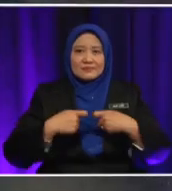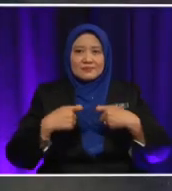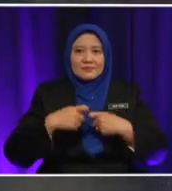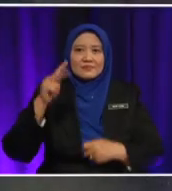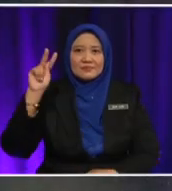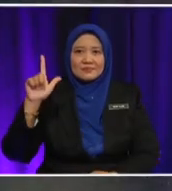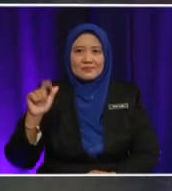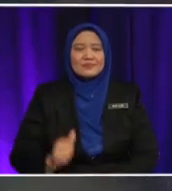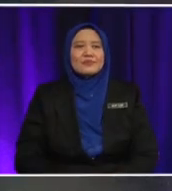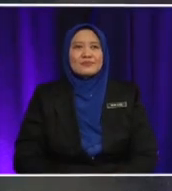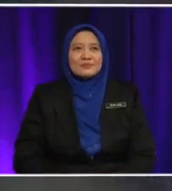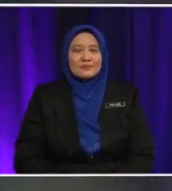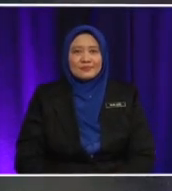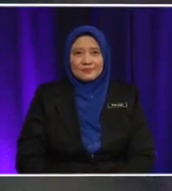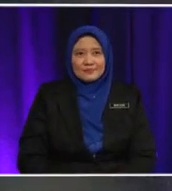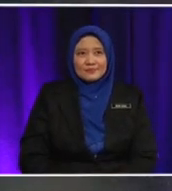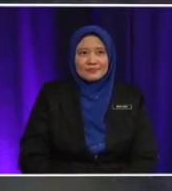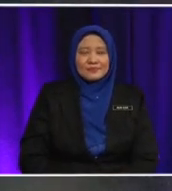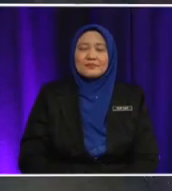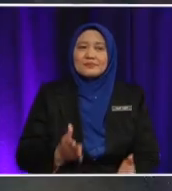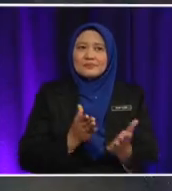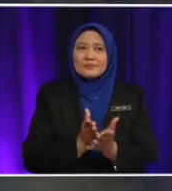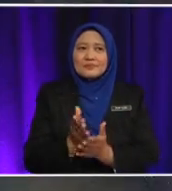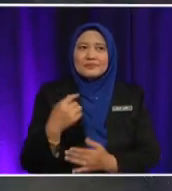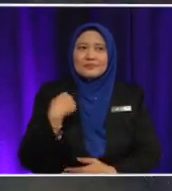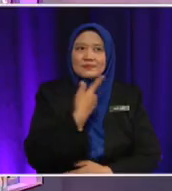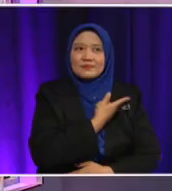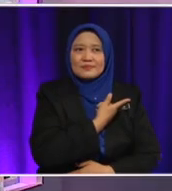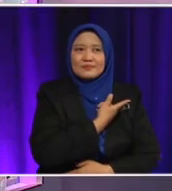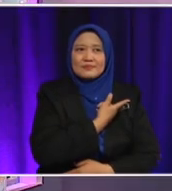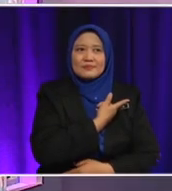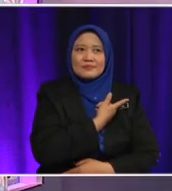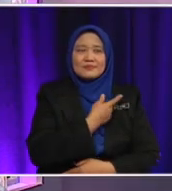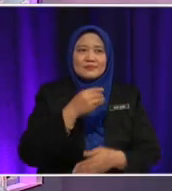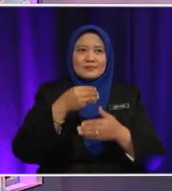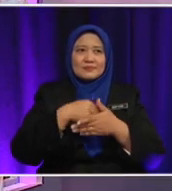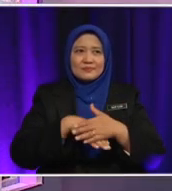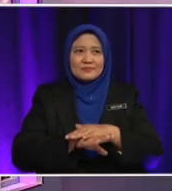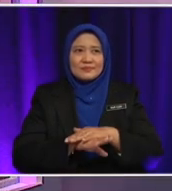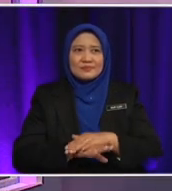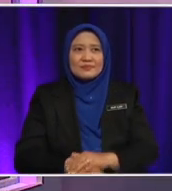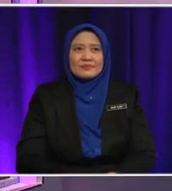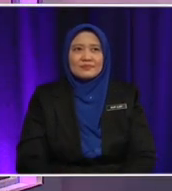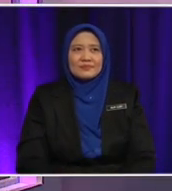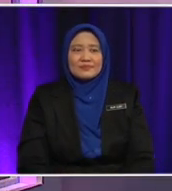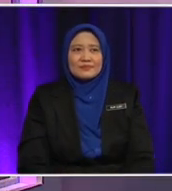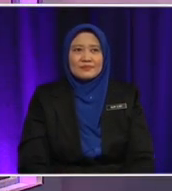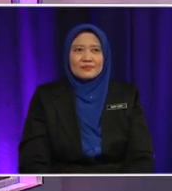Oke seterusnya kita akan masuk kepada lintas